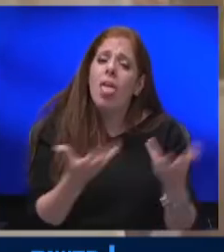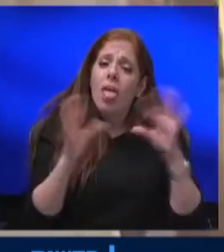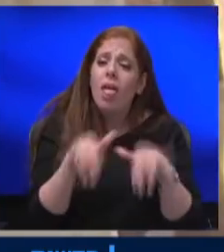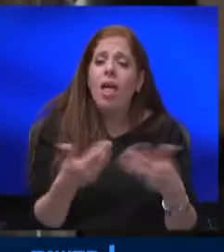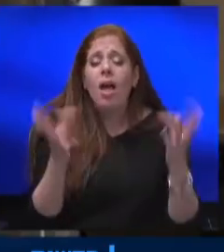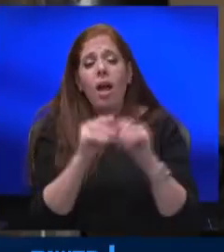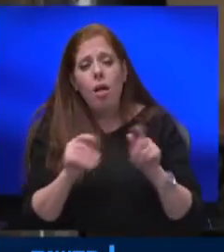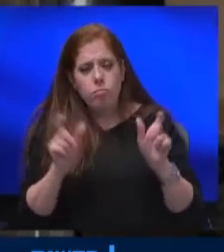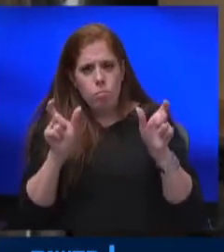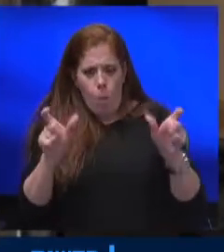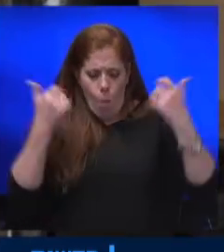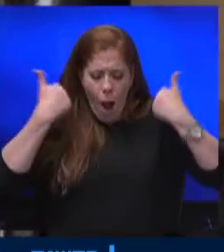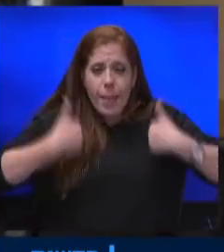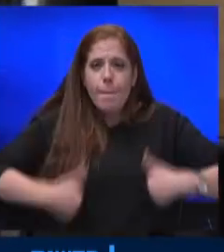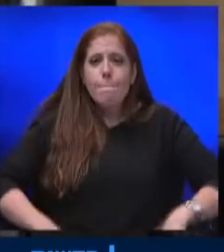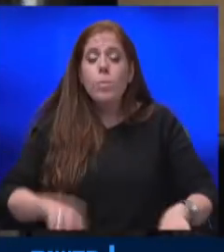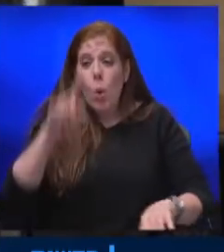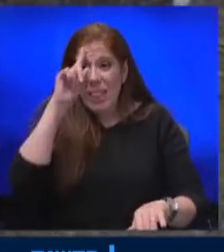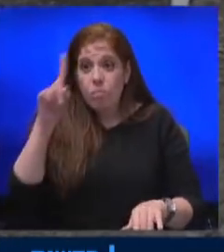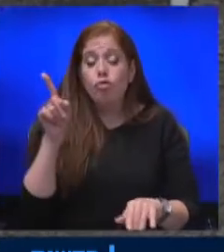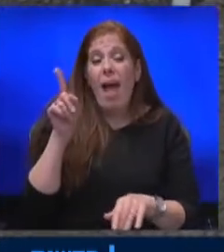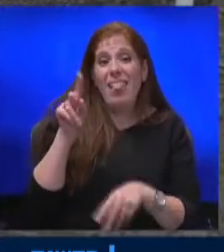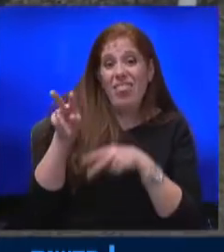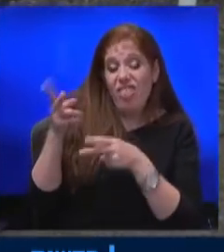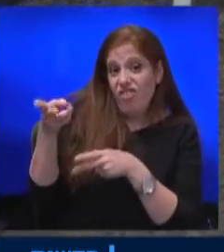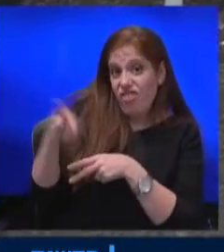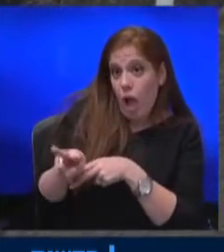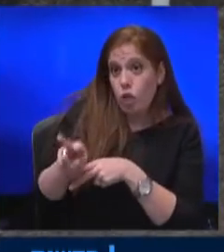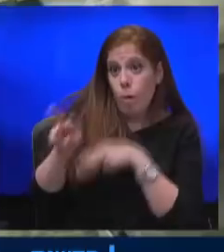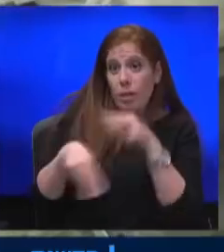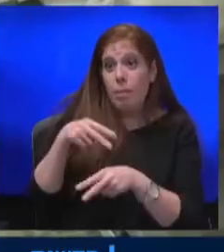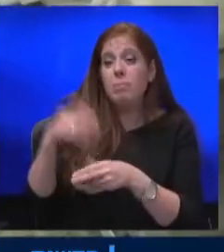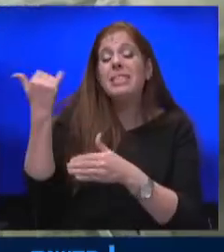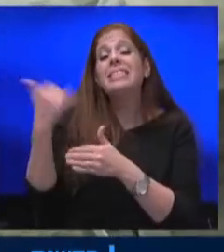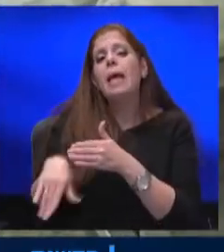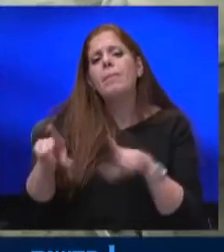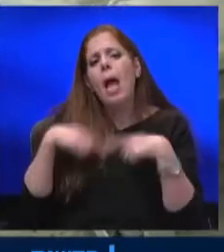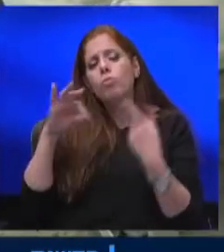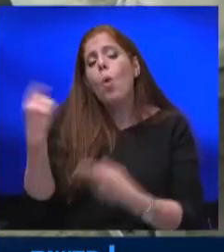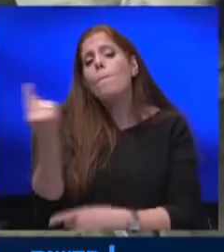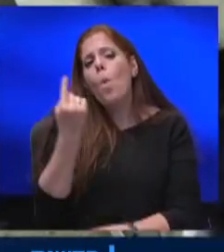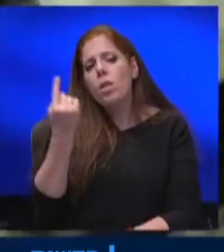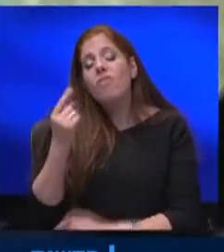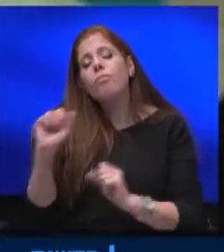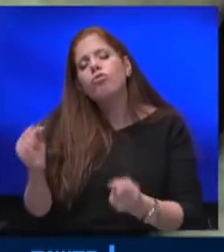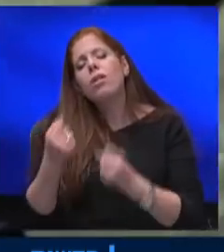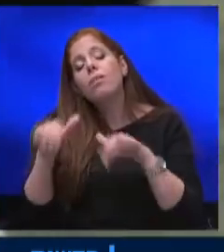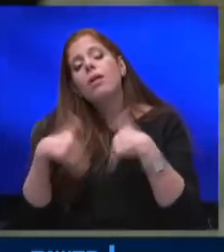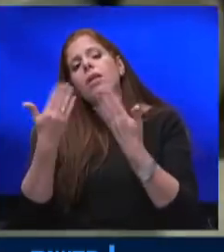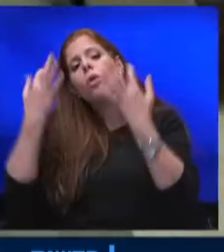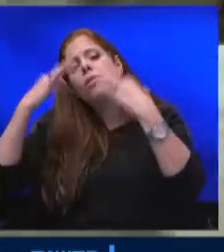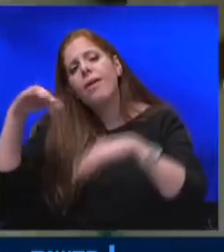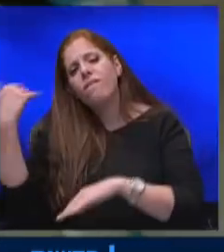ועד ראש, יודעים שהנפטר שבו הם מטפלים, סיים את חייו בודד, ומשתדלים להעניק לו את הכבוד